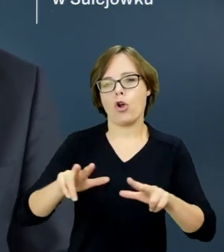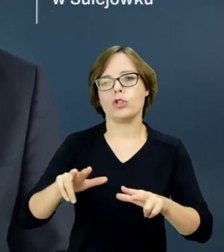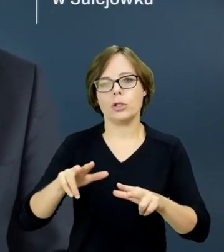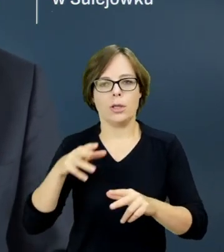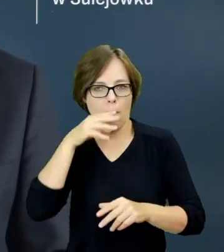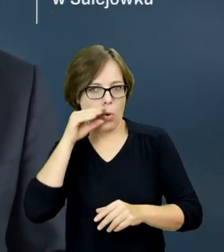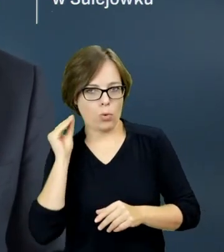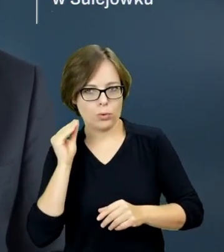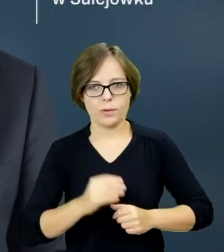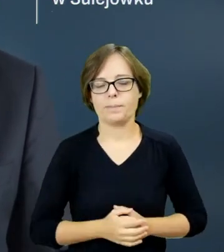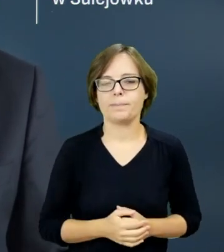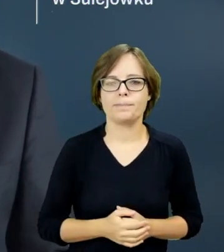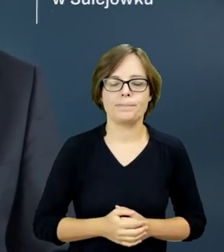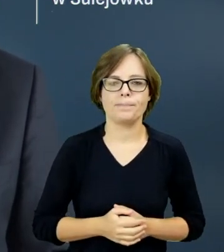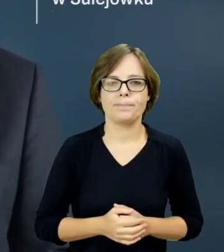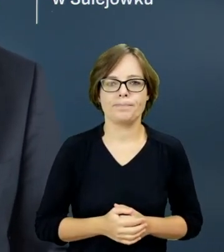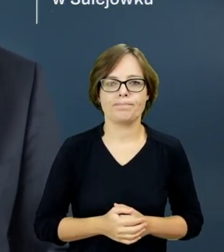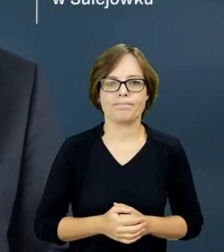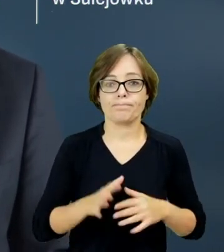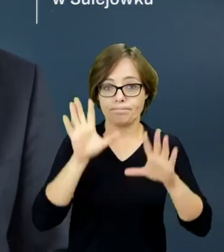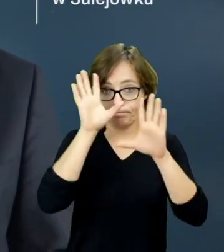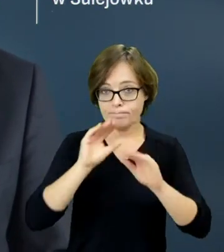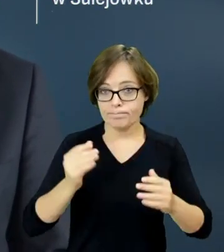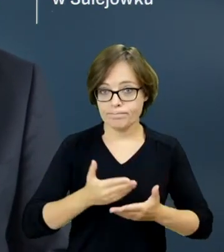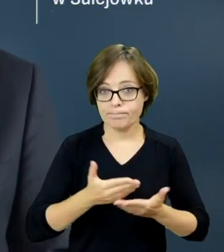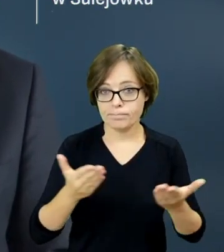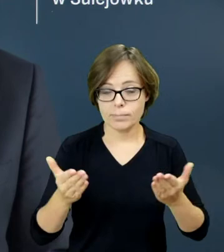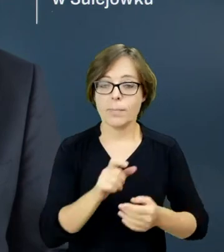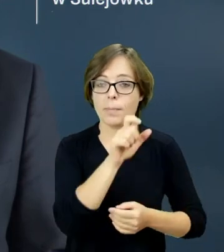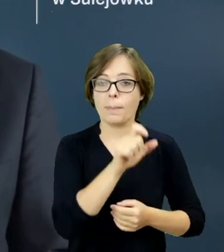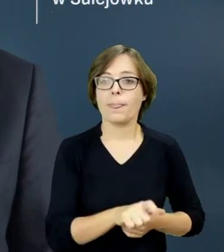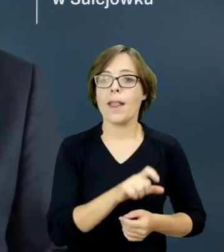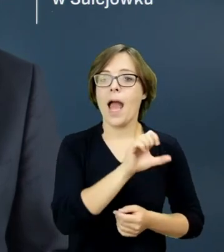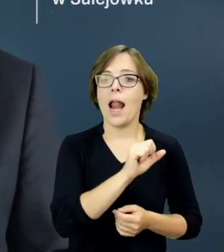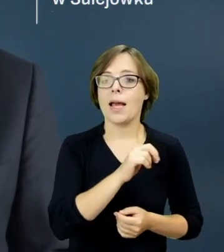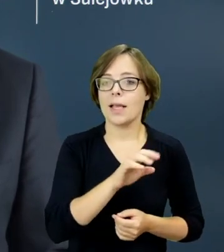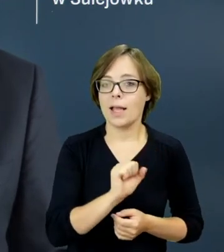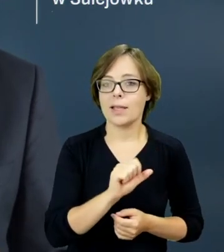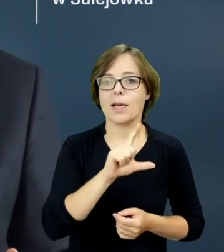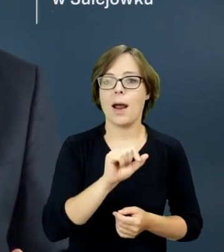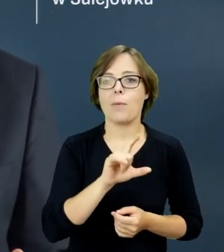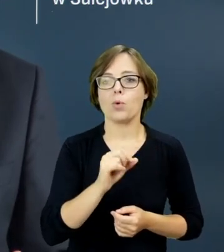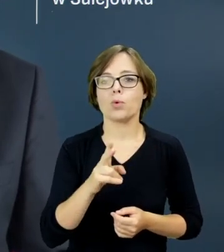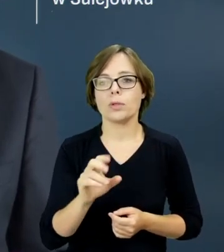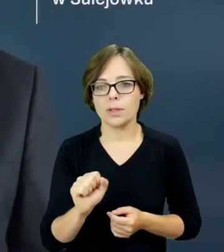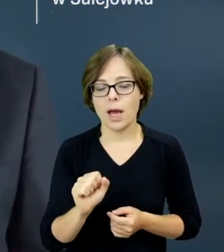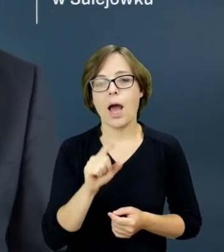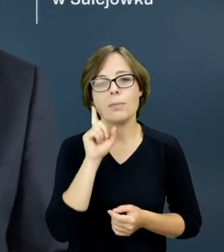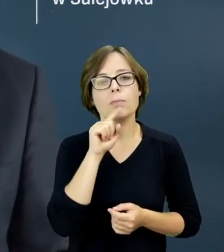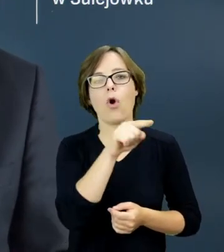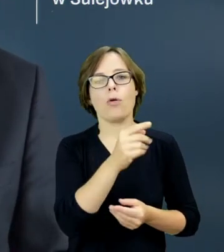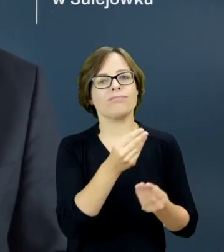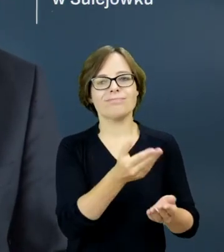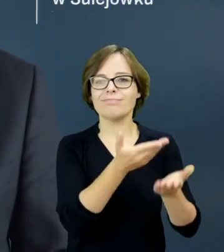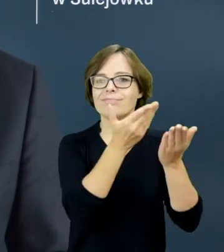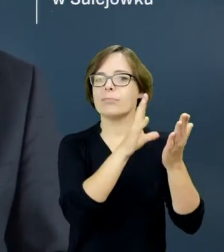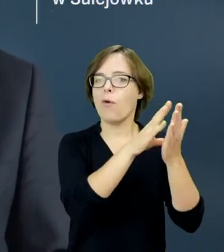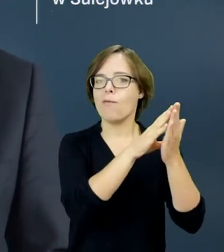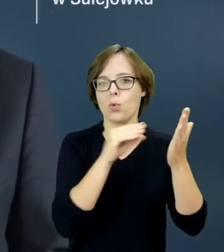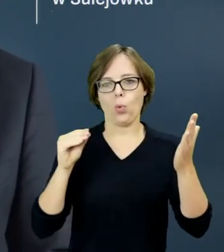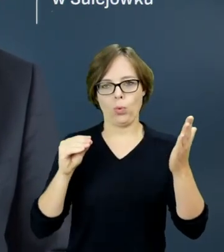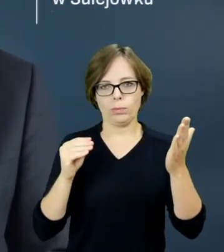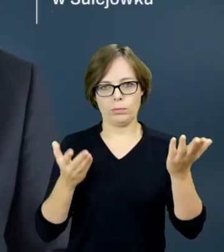Piłsudskich. Szanowni Państwo, Aleksandra Piłsudska to taki wzór do naśladowania, można powiedzieć.